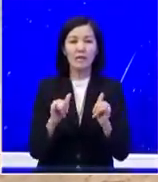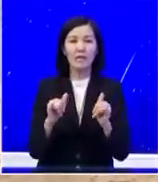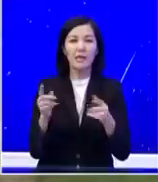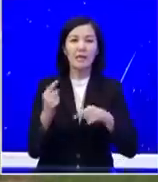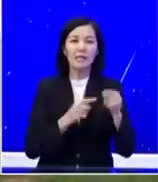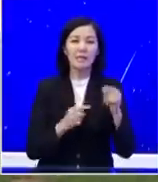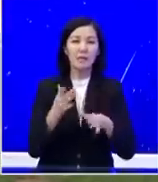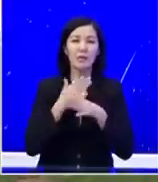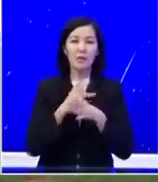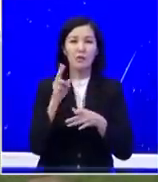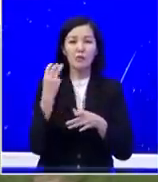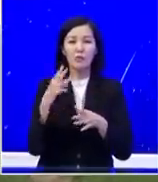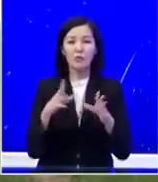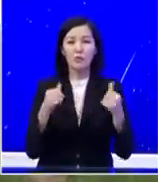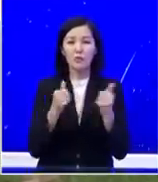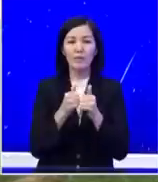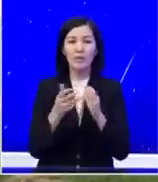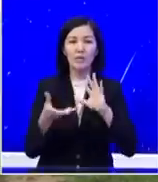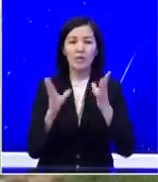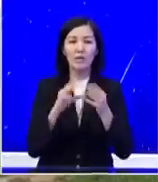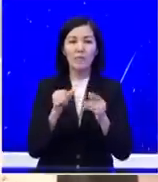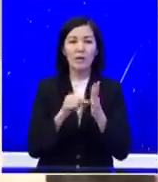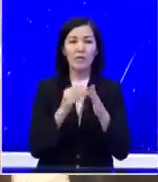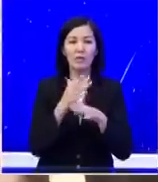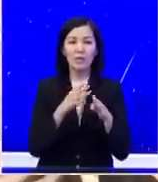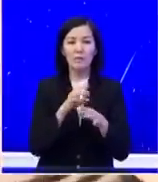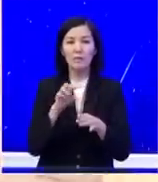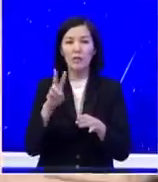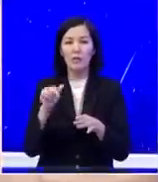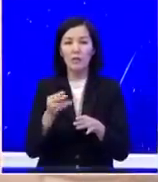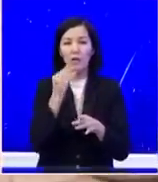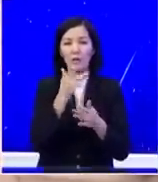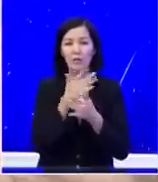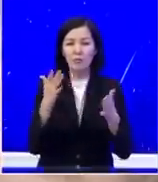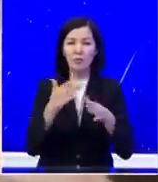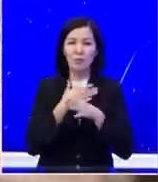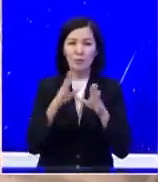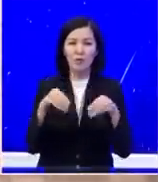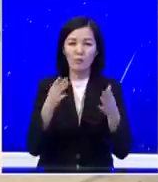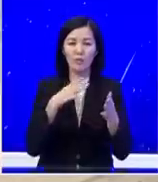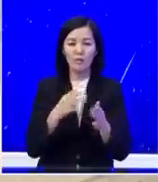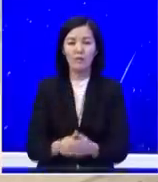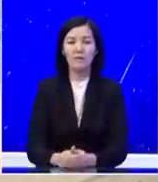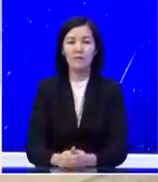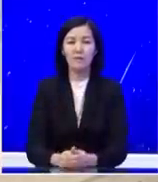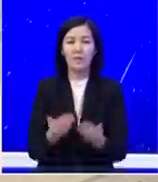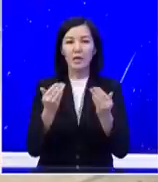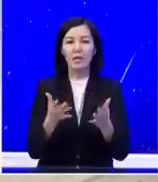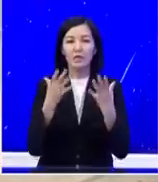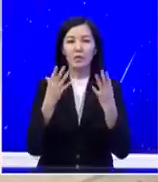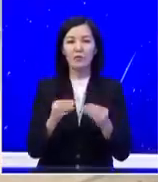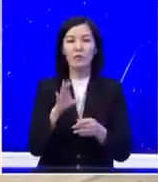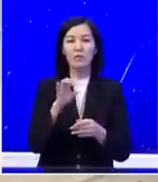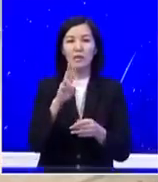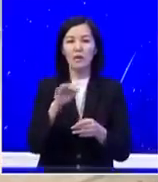250 отбасына карантин кезінде жалпы сомасы 6,5 миллион теңгеге көмек көрсетіліпті. Қазіргі таңда Сарқан